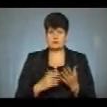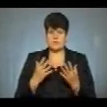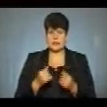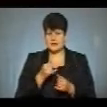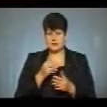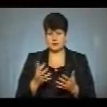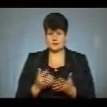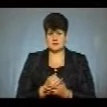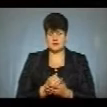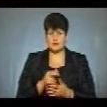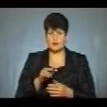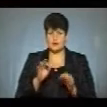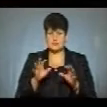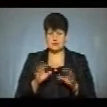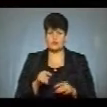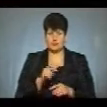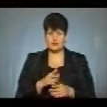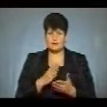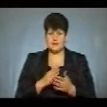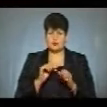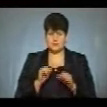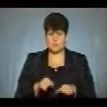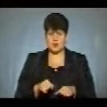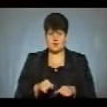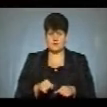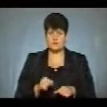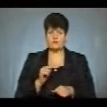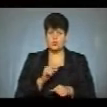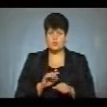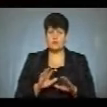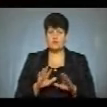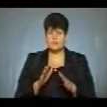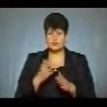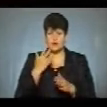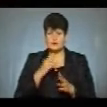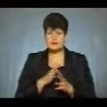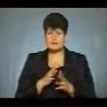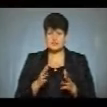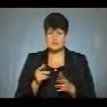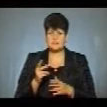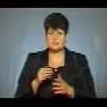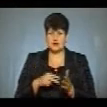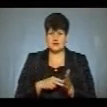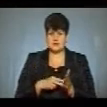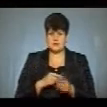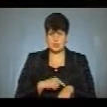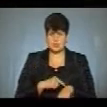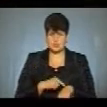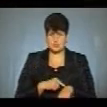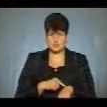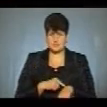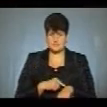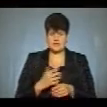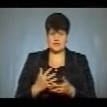можемо знайти. По закону вони мають право в тому випадку, коли не більше як 1,5 ставки годин